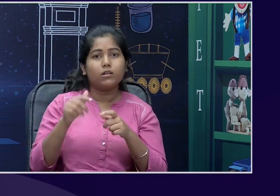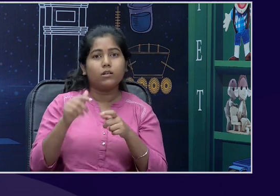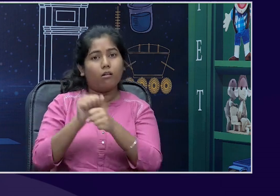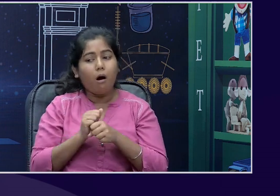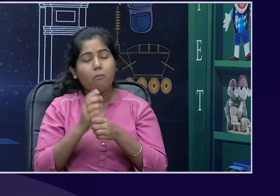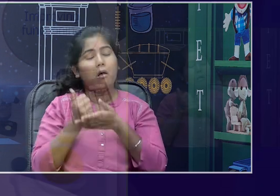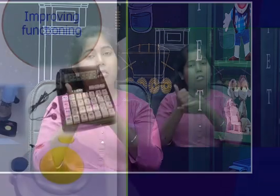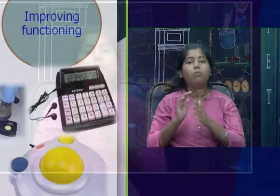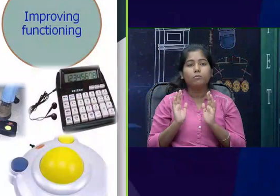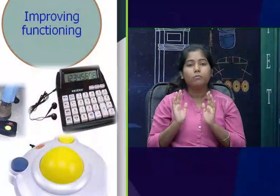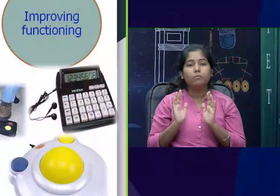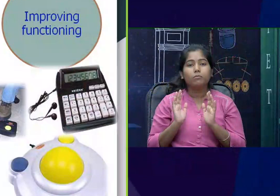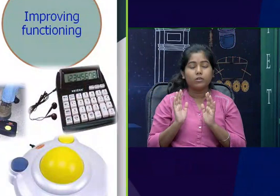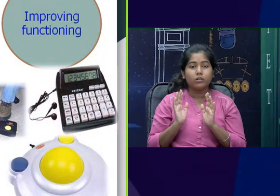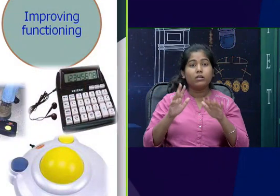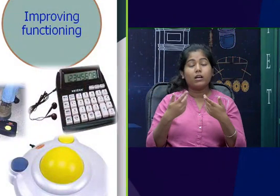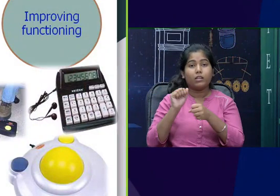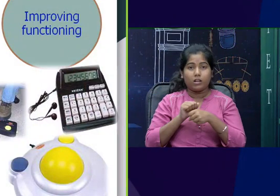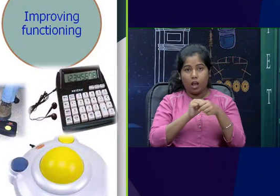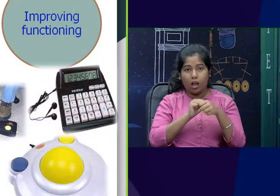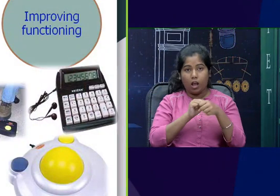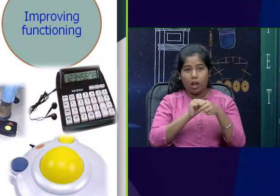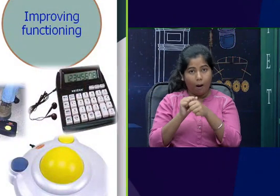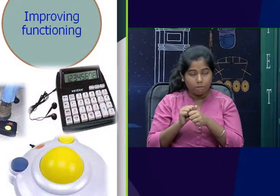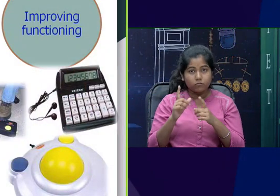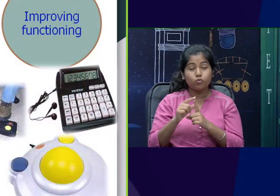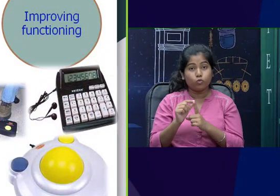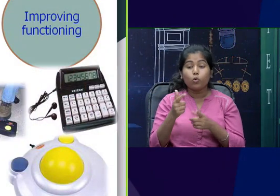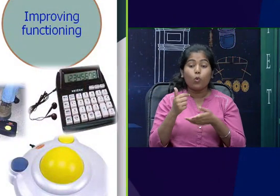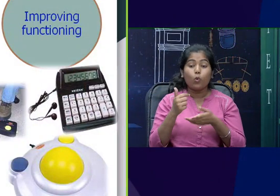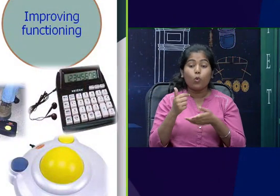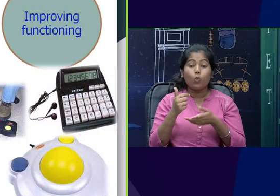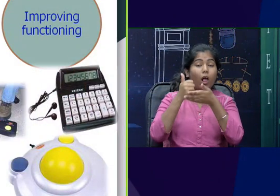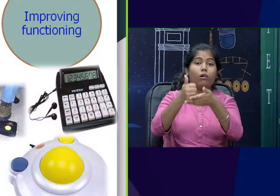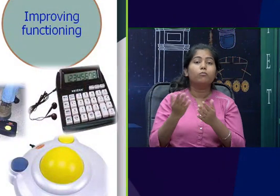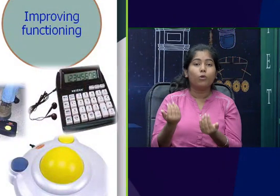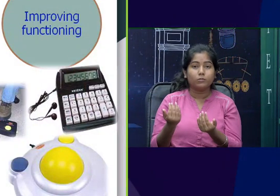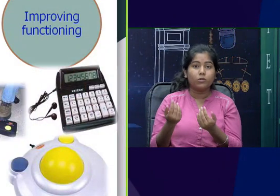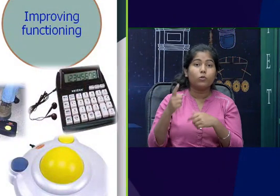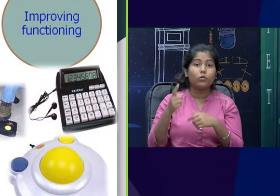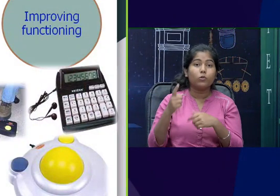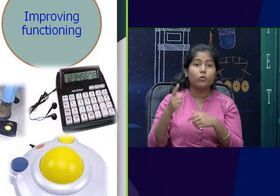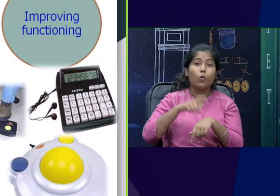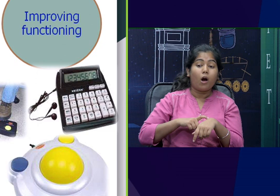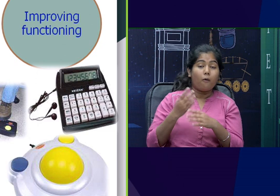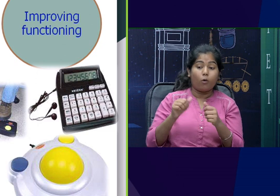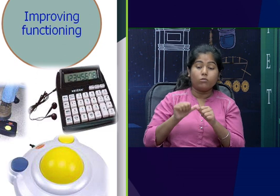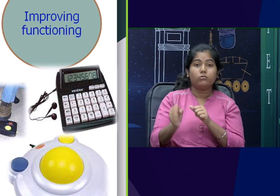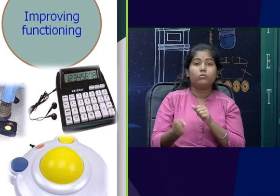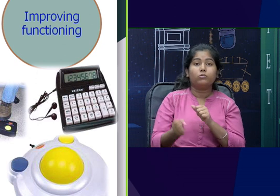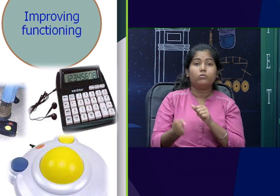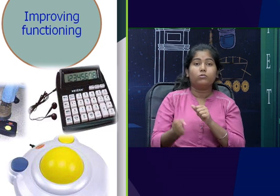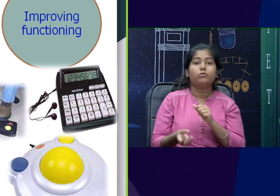करना या फिर किसी भी काम को करने में जो है सहायता मिलती है, जिससे कि वो काम पूरा कर सके। उदाहरण के